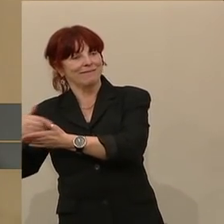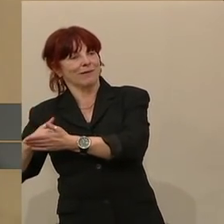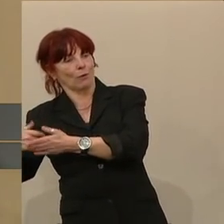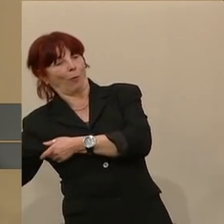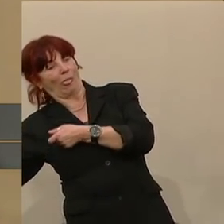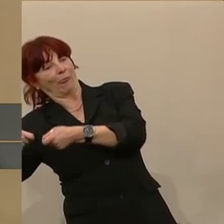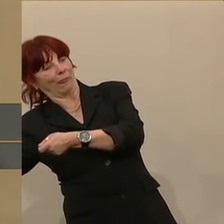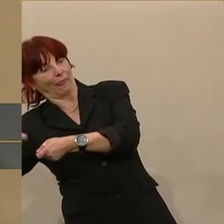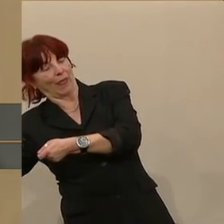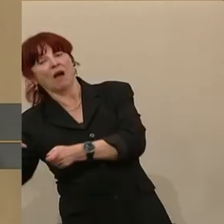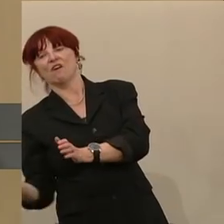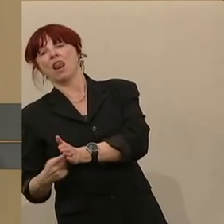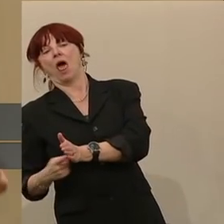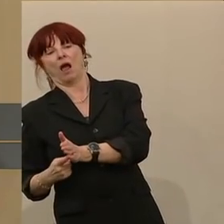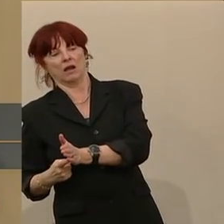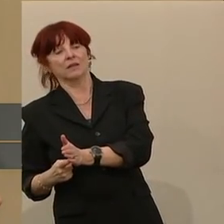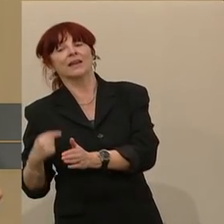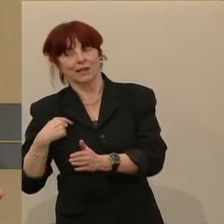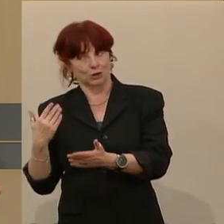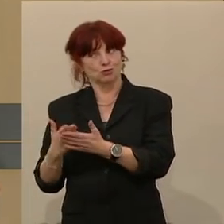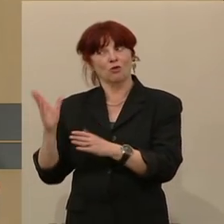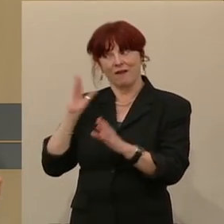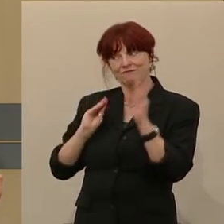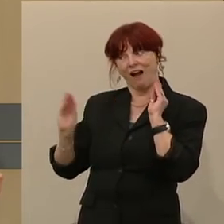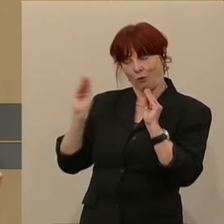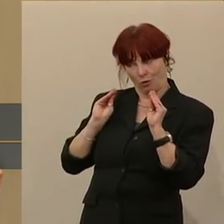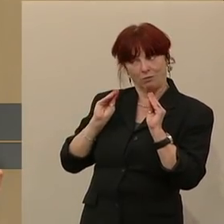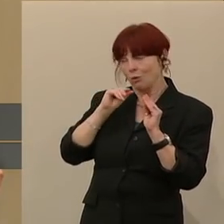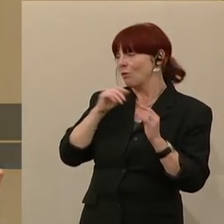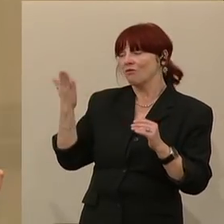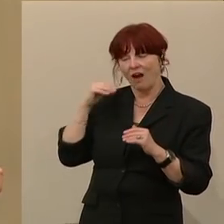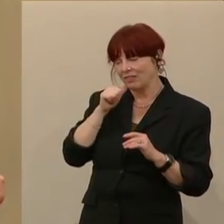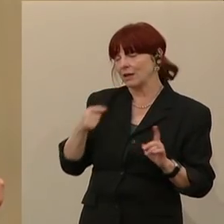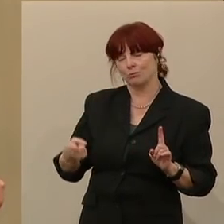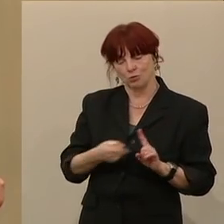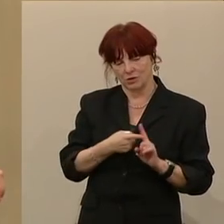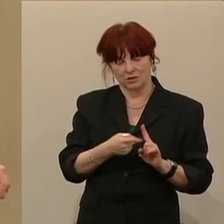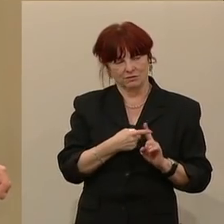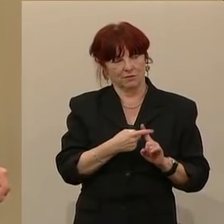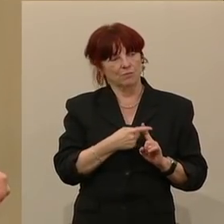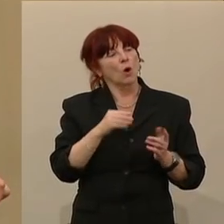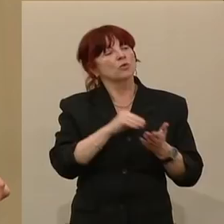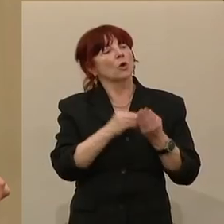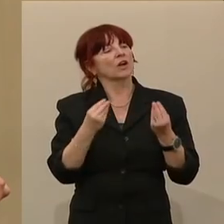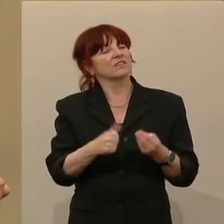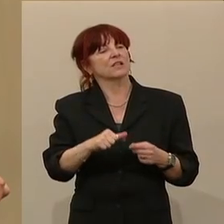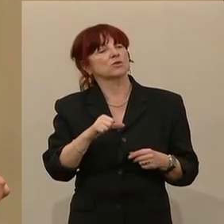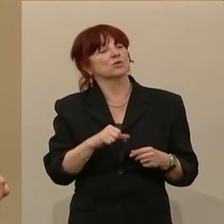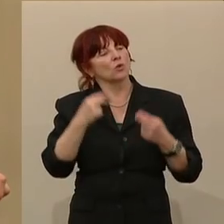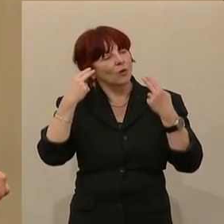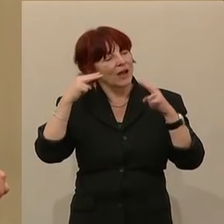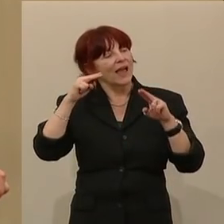ich da schon einige Erfahrungen gesammelt und nicht zum Positiven. Und noch etwas zu Ihnen, Herr Strolz.